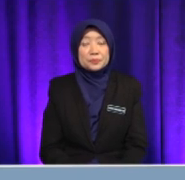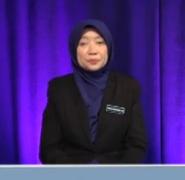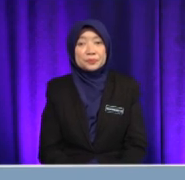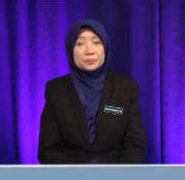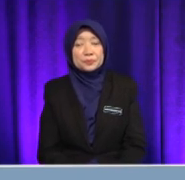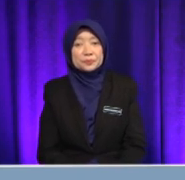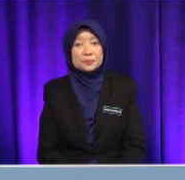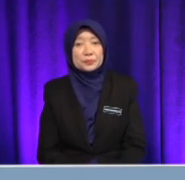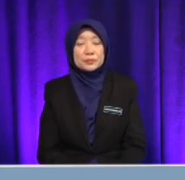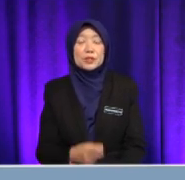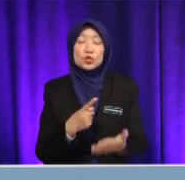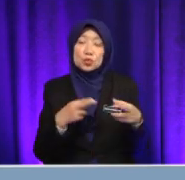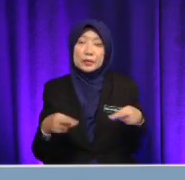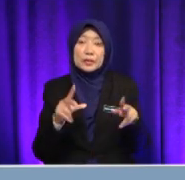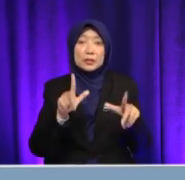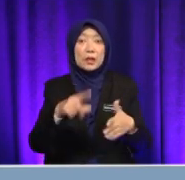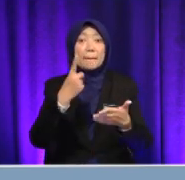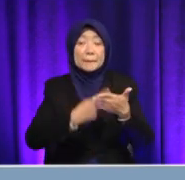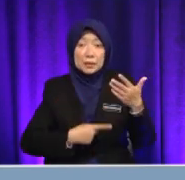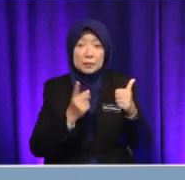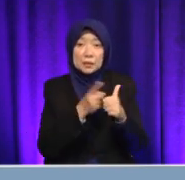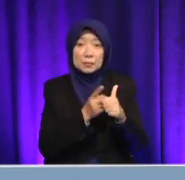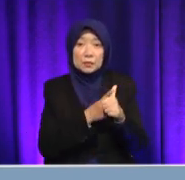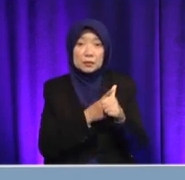itu adalah rel kereta apa